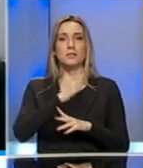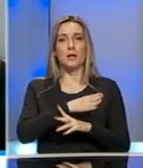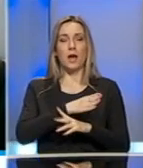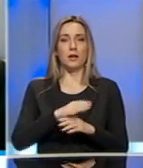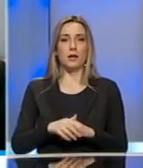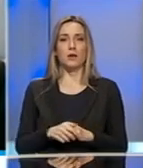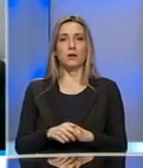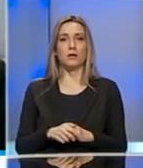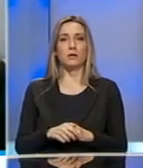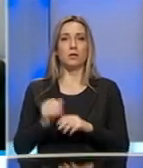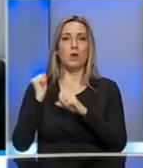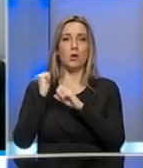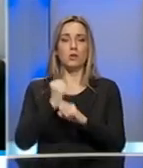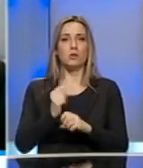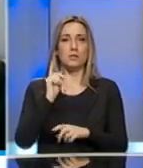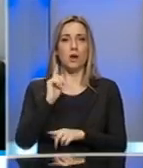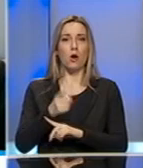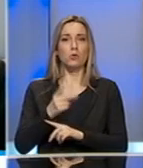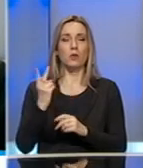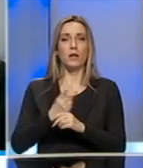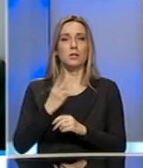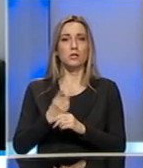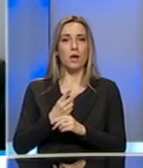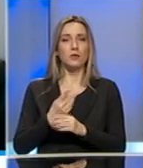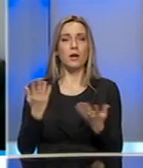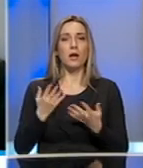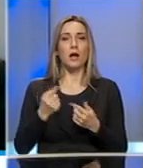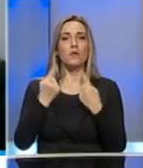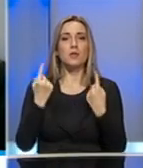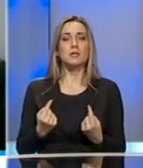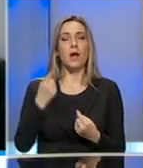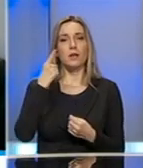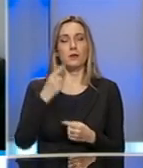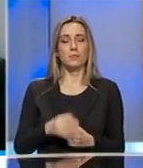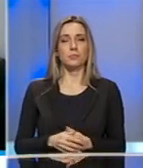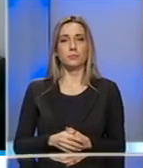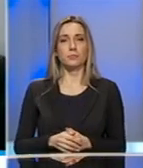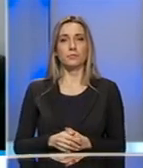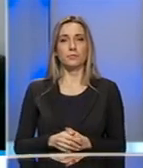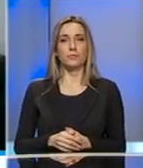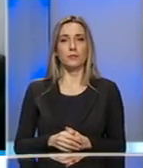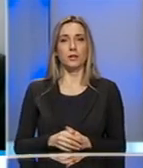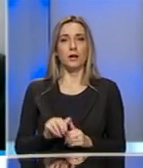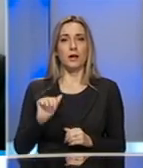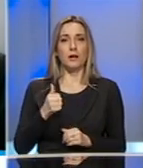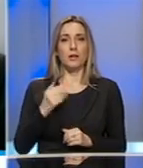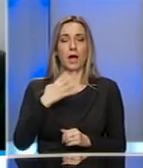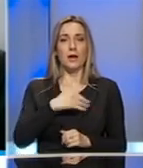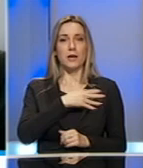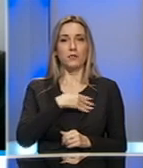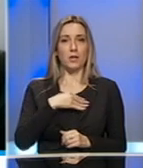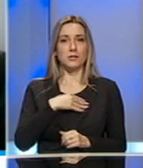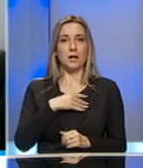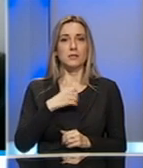strane donosioca odluka i državnika? Kako je stanje trenutno? Da, Hrvatska